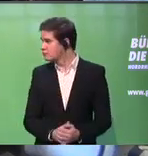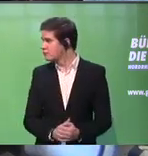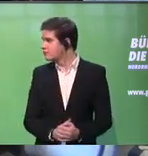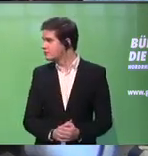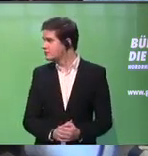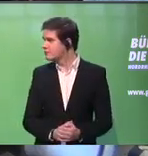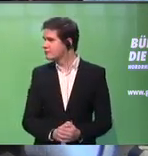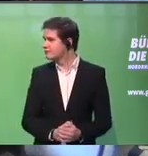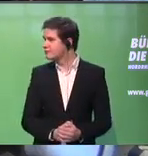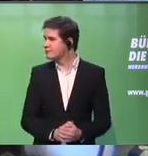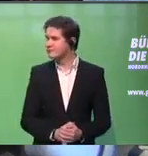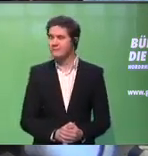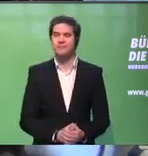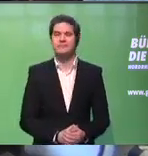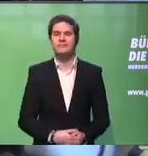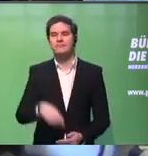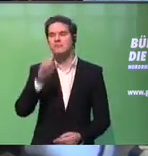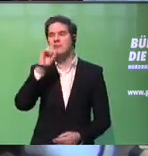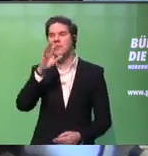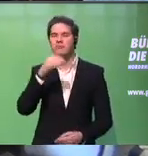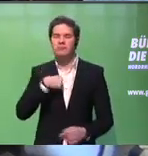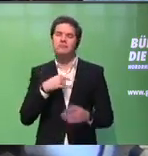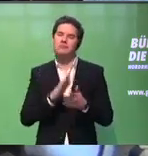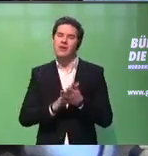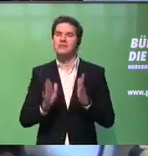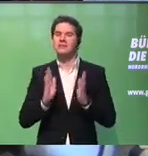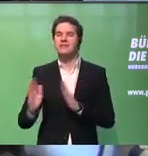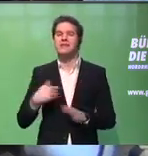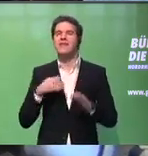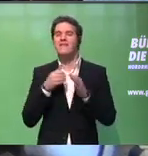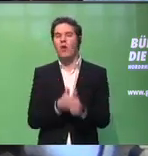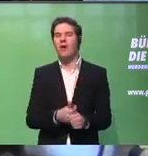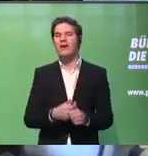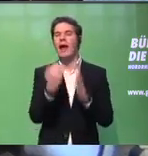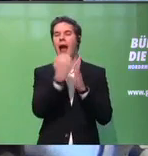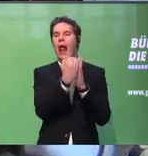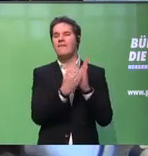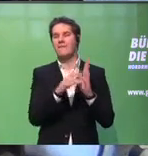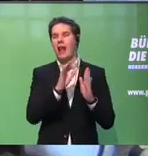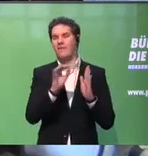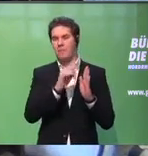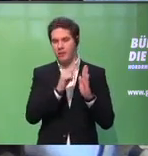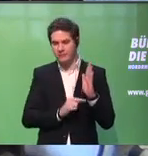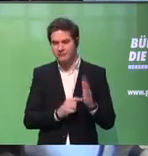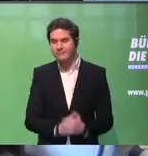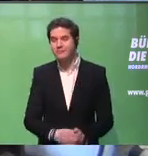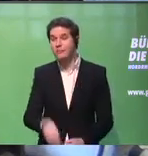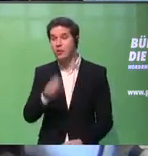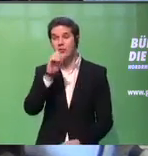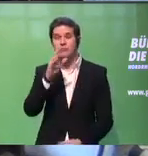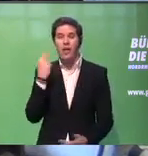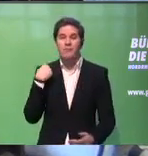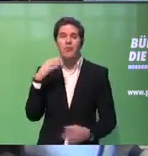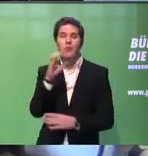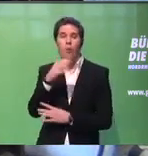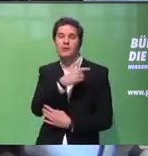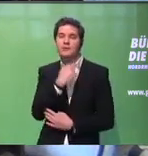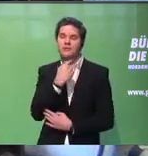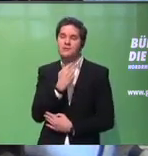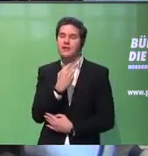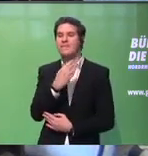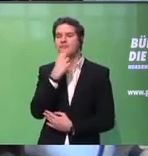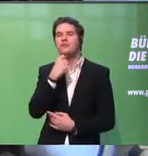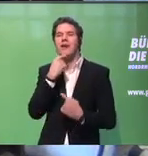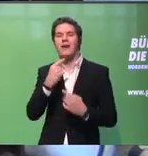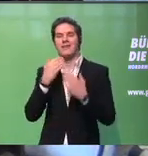Kommt mal mit hoch. Ich fange mal alphabetisch an. Corinna hat es gesagt. Ja, wir wollen heute Danke sagen. Es soll natürlich kein